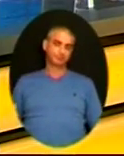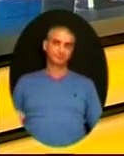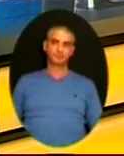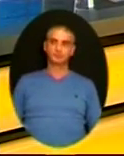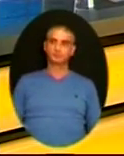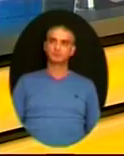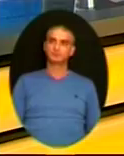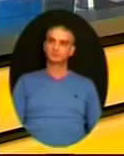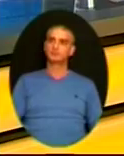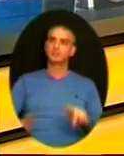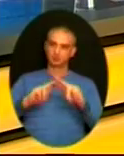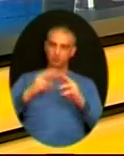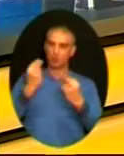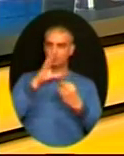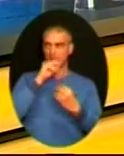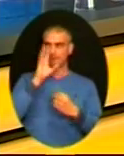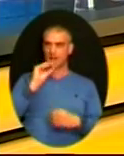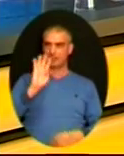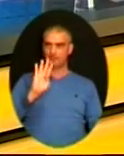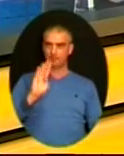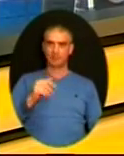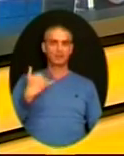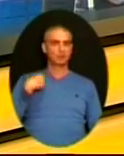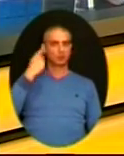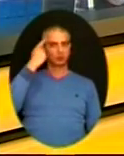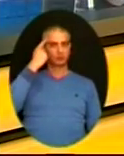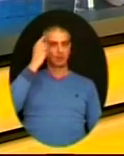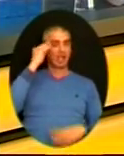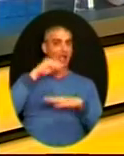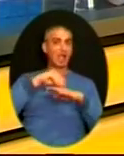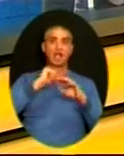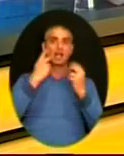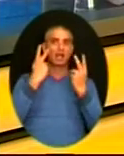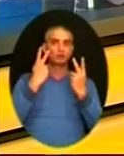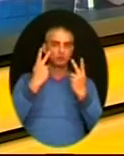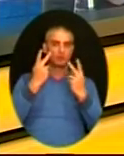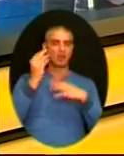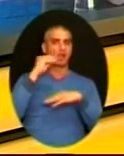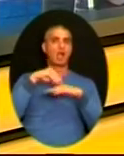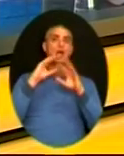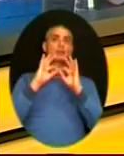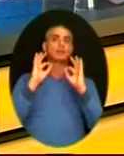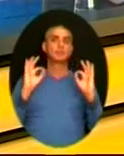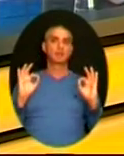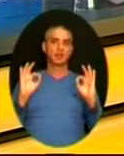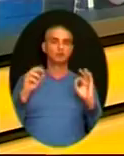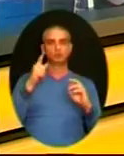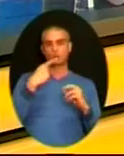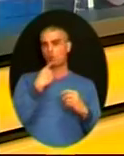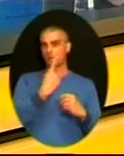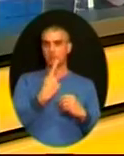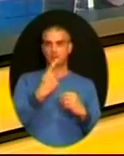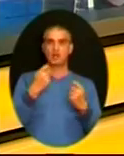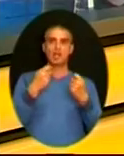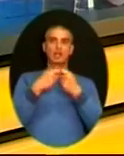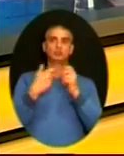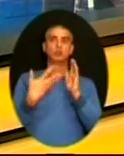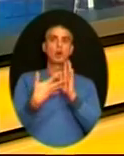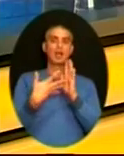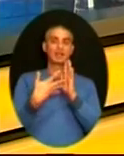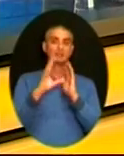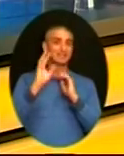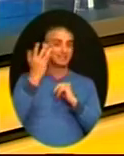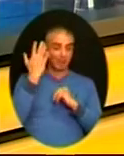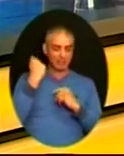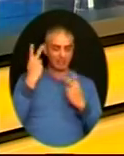להישאר איתנו, עוד מעט נדבר על ביבי. כן, אני חושבת שההערה הכי חשובה שמענו עד עכשיו זה הערת הפתיחה, שהוא רומז לכך שזה קשור לחקירות. כי אם